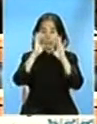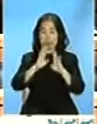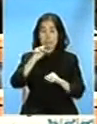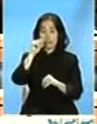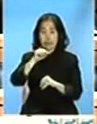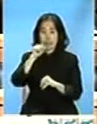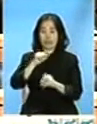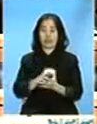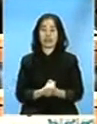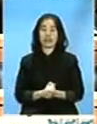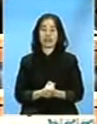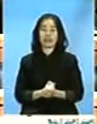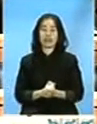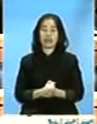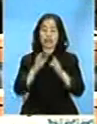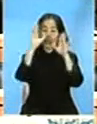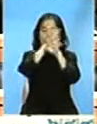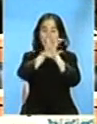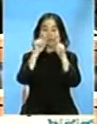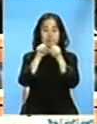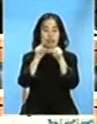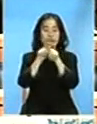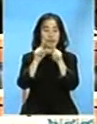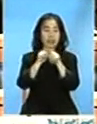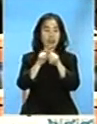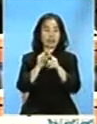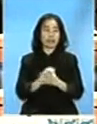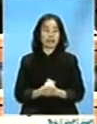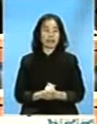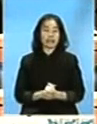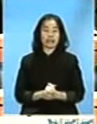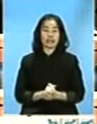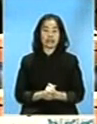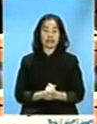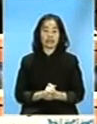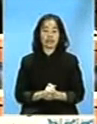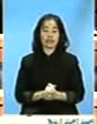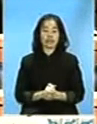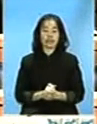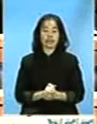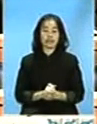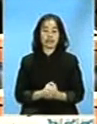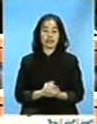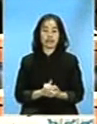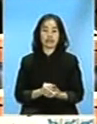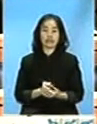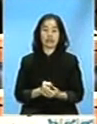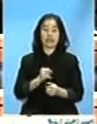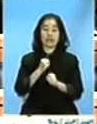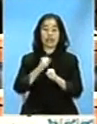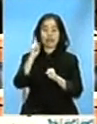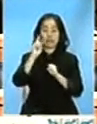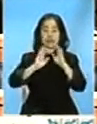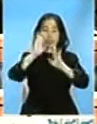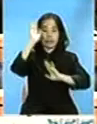ากำลังจะเข้าไปสู่การทำลายระบบประชาธิปไต